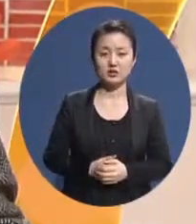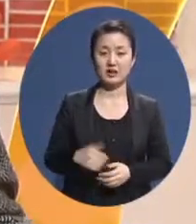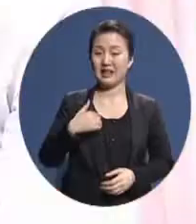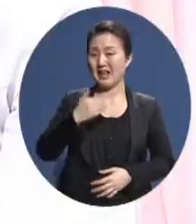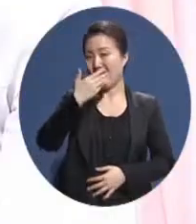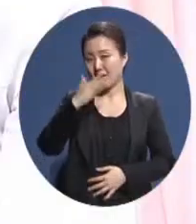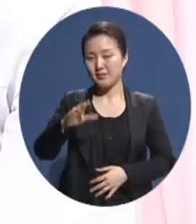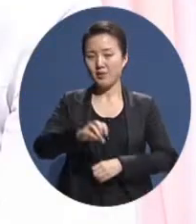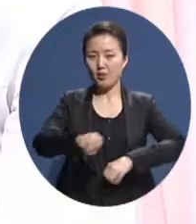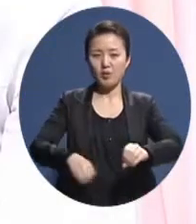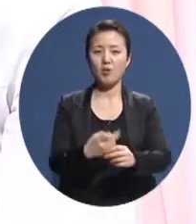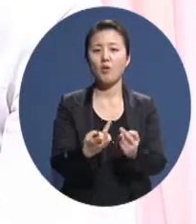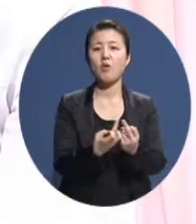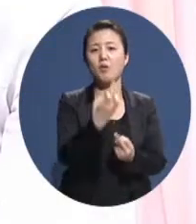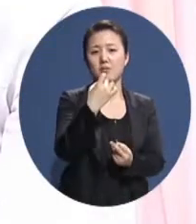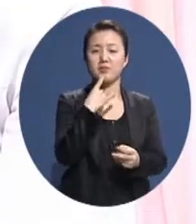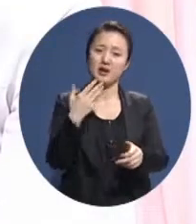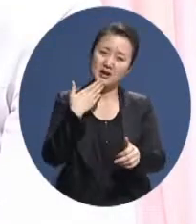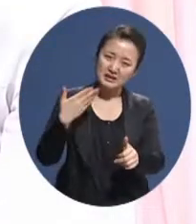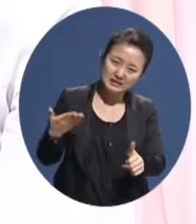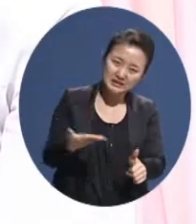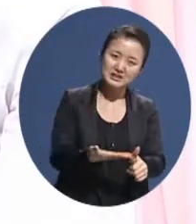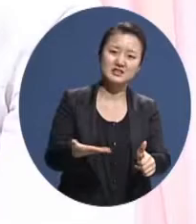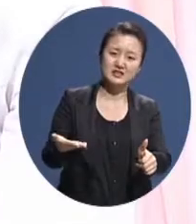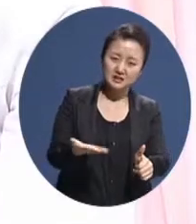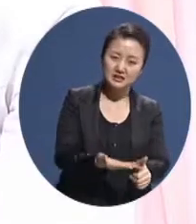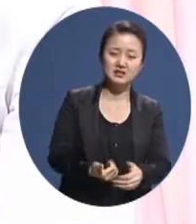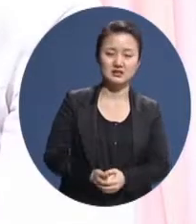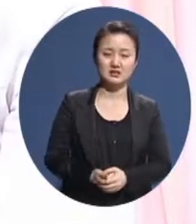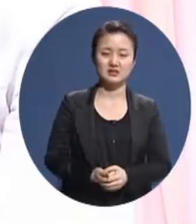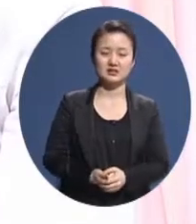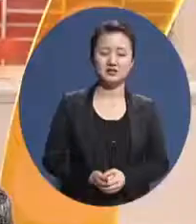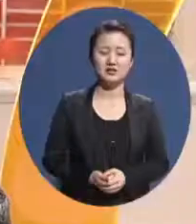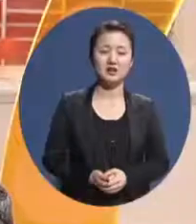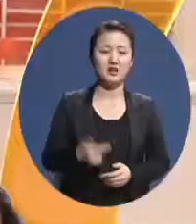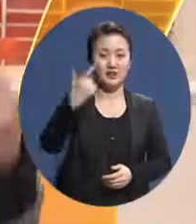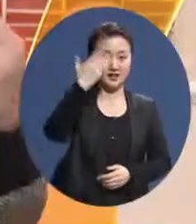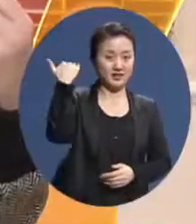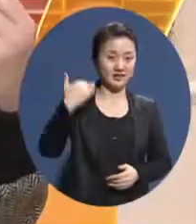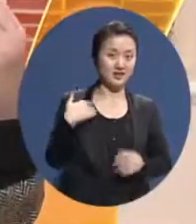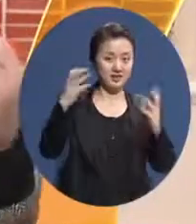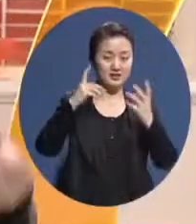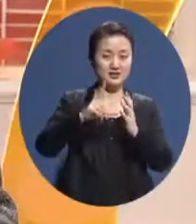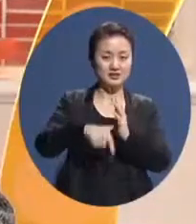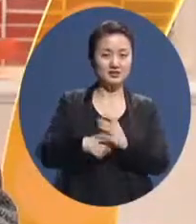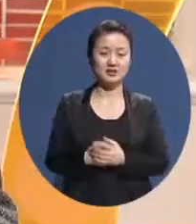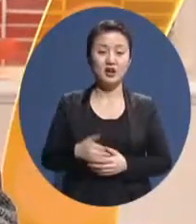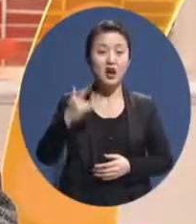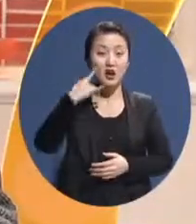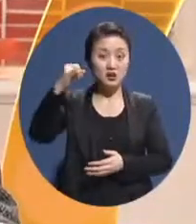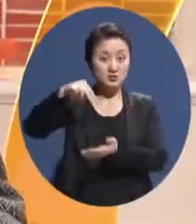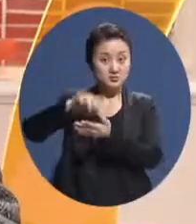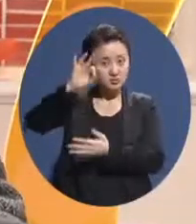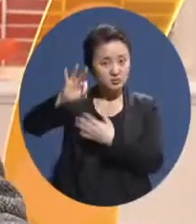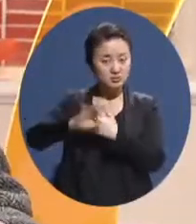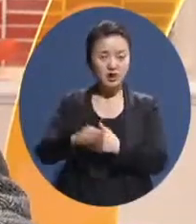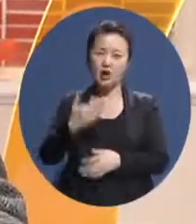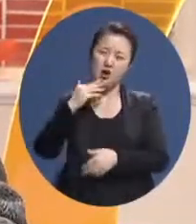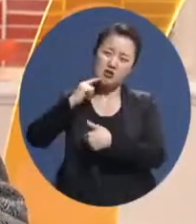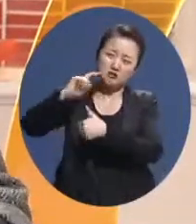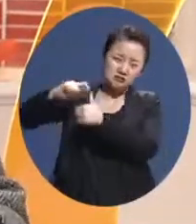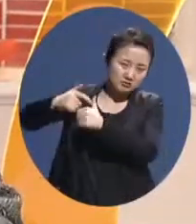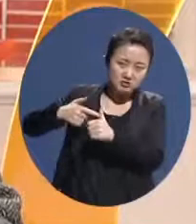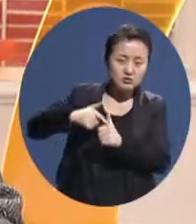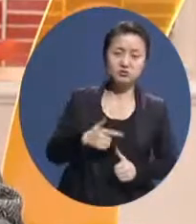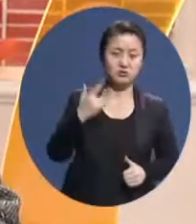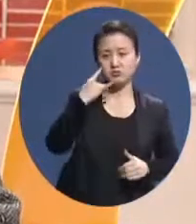먹어서 우리 오빠는 키가 1m 80이 넘습니다. 그래서 어쨌든 그랬지만 저한테 먹으라고 절대로 강요 안 하셨어요. 네가 그냥 먹을래?